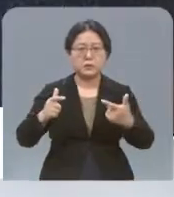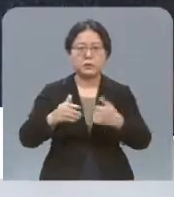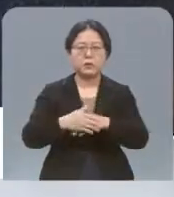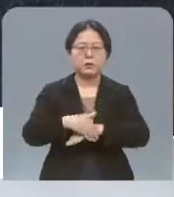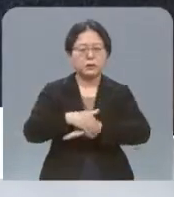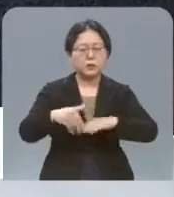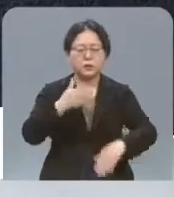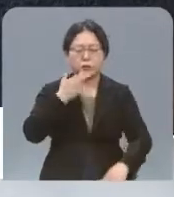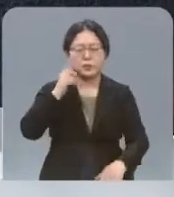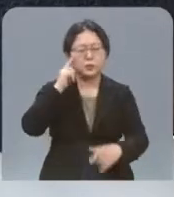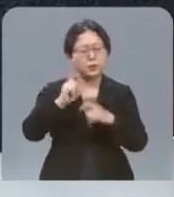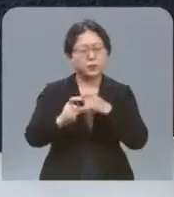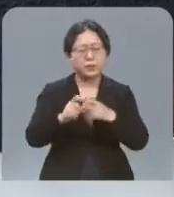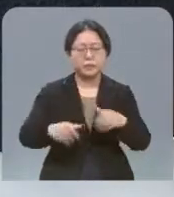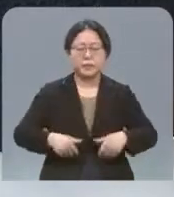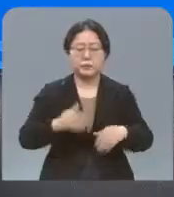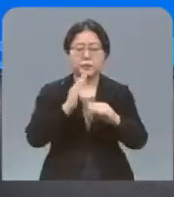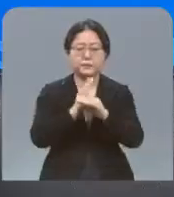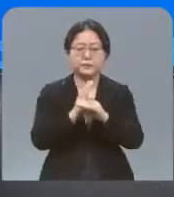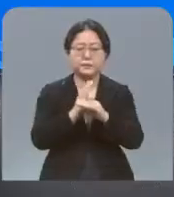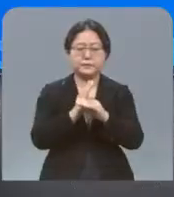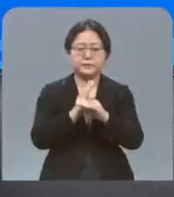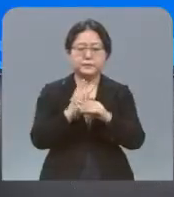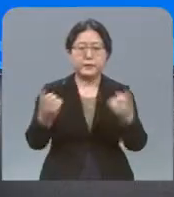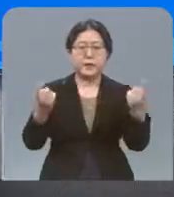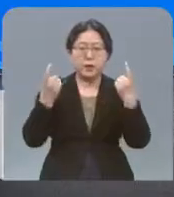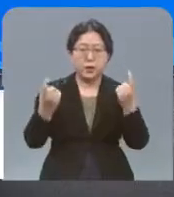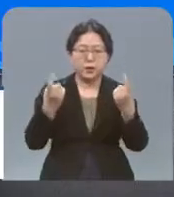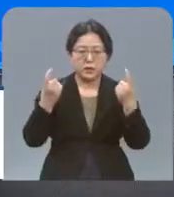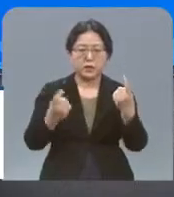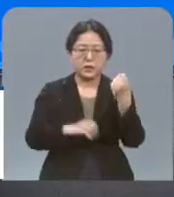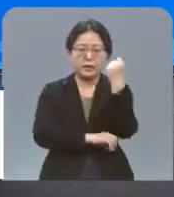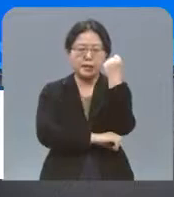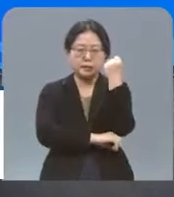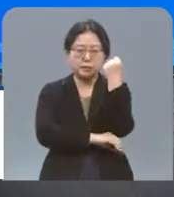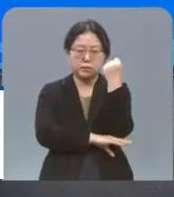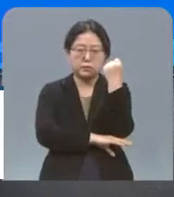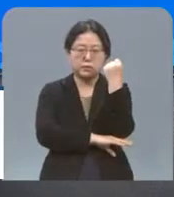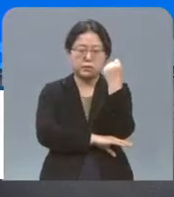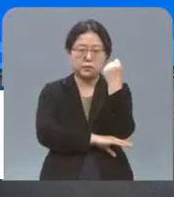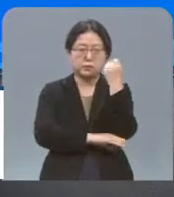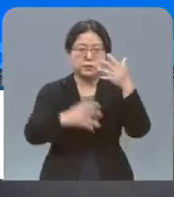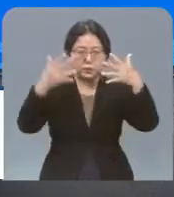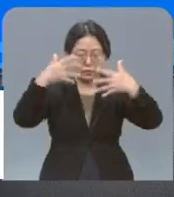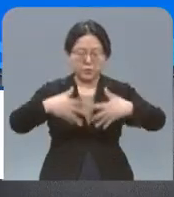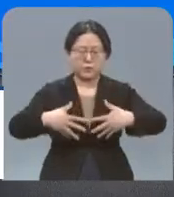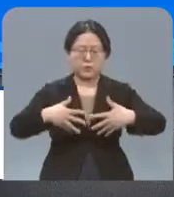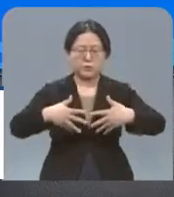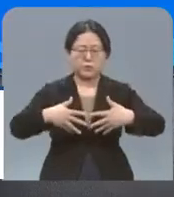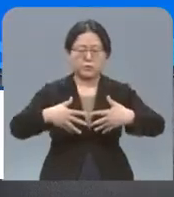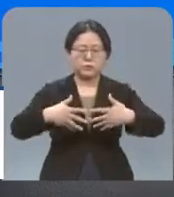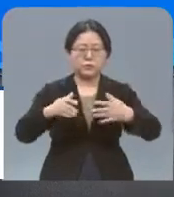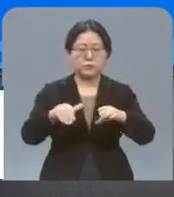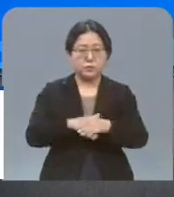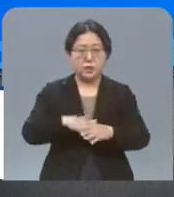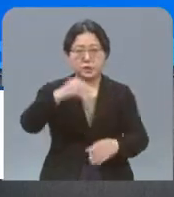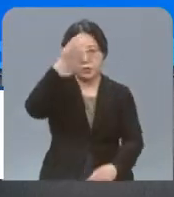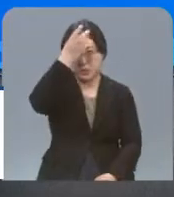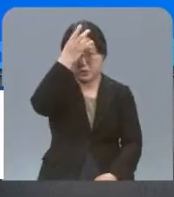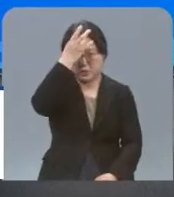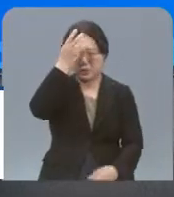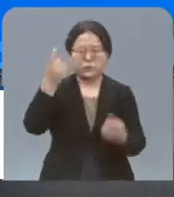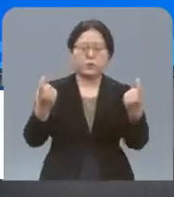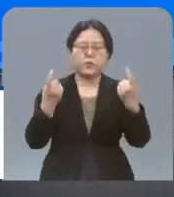점은 고민이 필요한 대목입니다. 관광의 기반적인 역할, 또 문화예술,